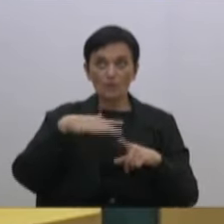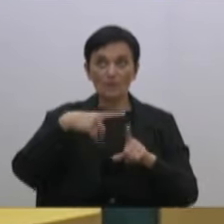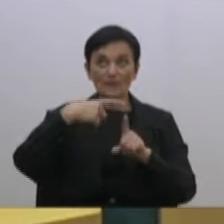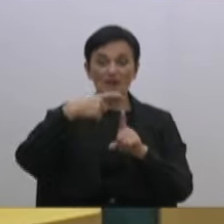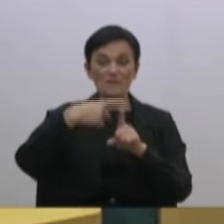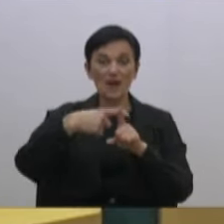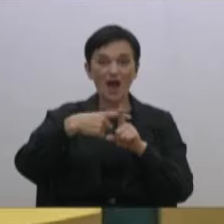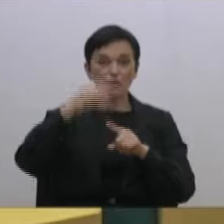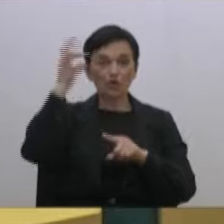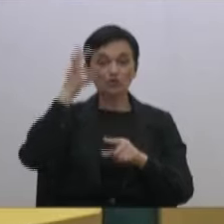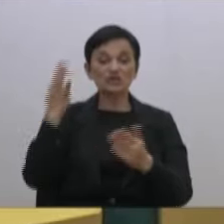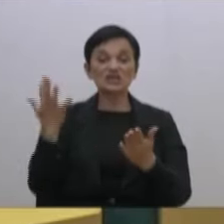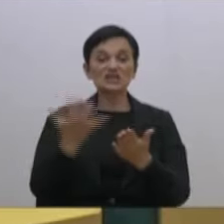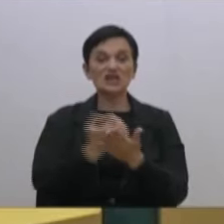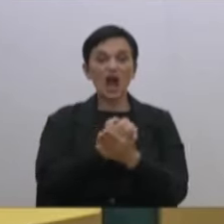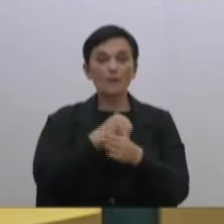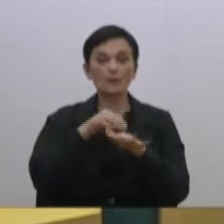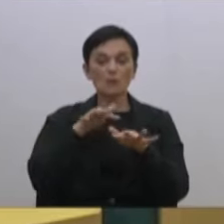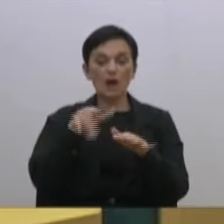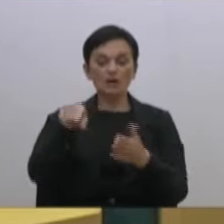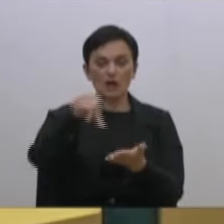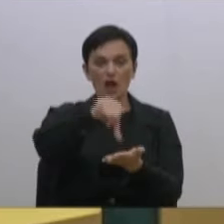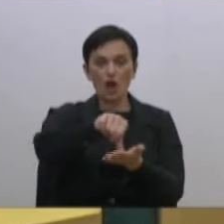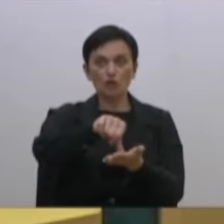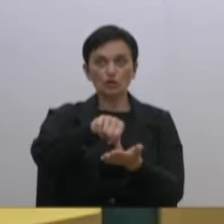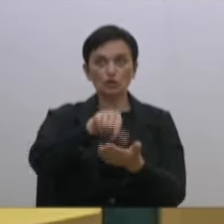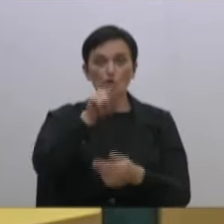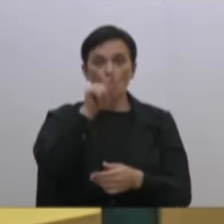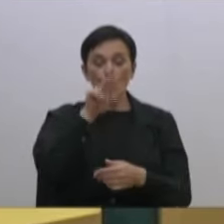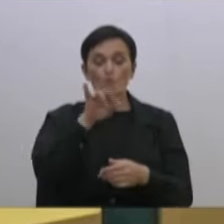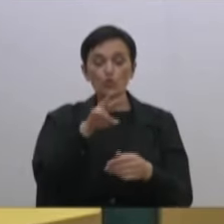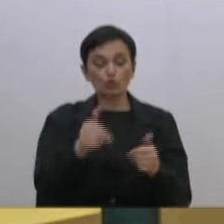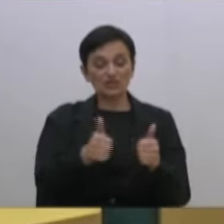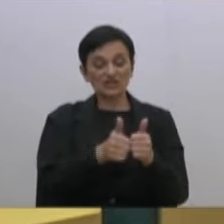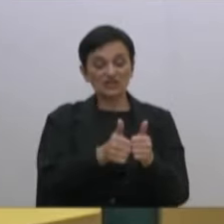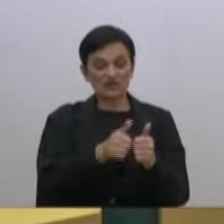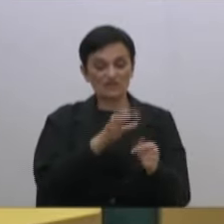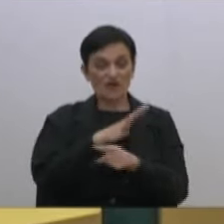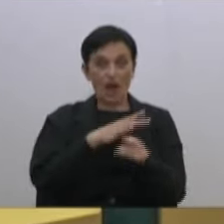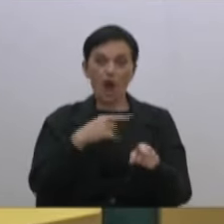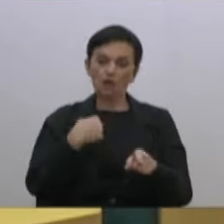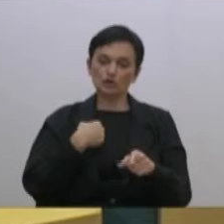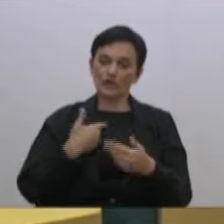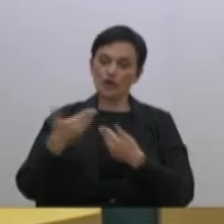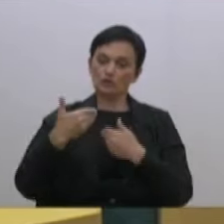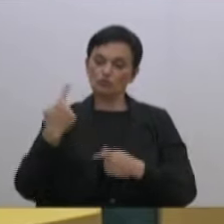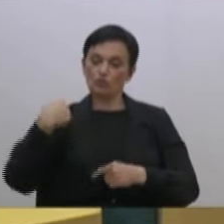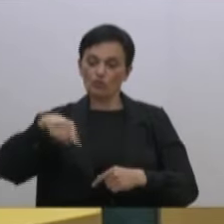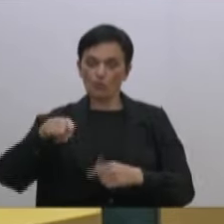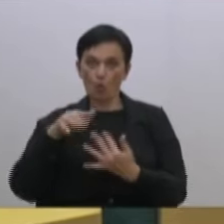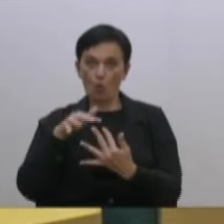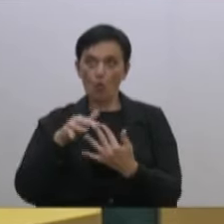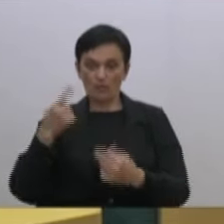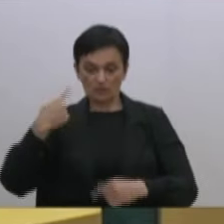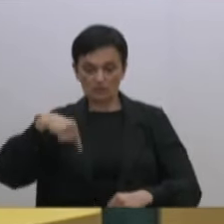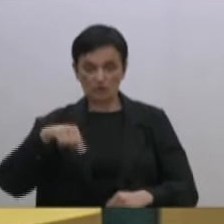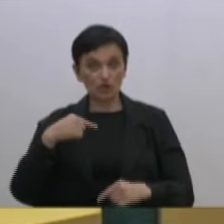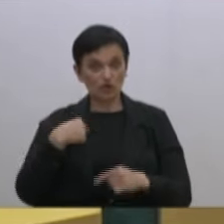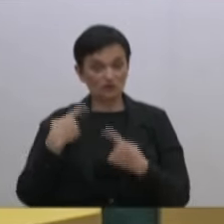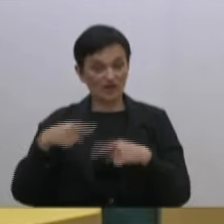ფაშისტურ გერმანიაზე გამარჯვების პარადს ესწრებოდა, პუტინის გვერდით იყო და ჩვენ მოგვიწოდებს ომისკენ. თურმე ჩვენთვის